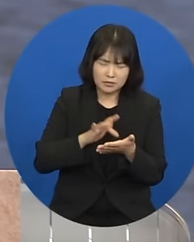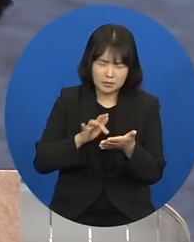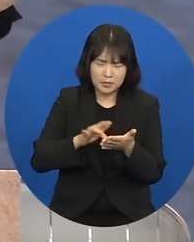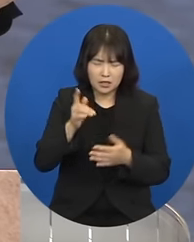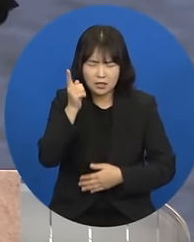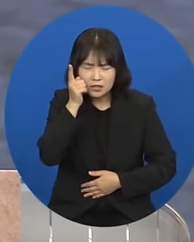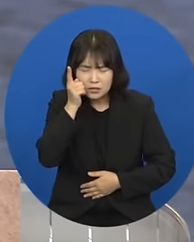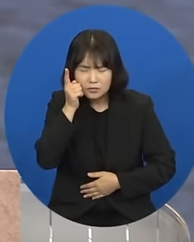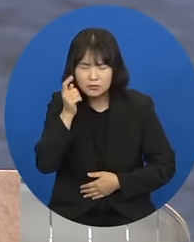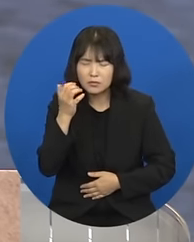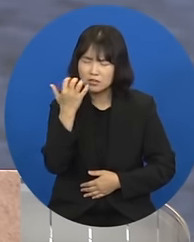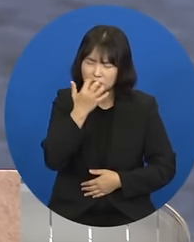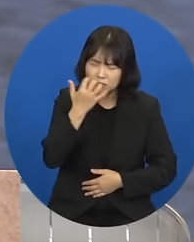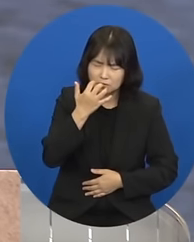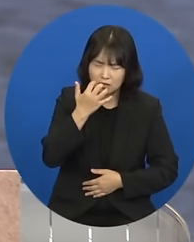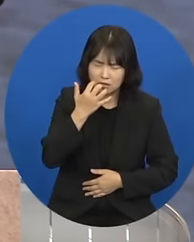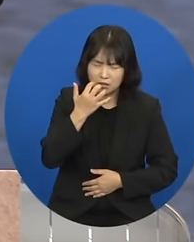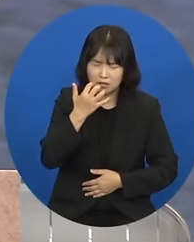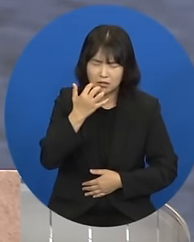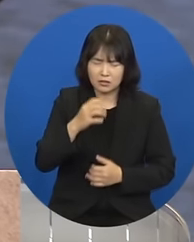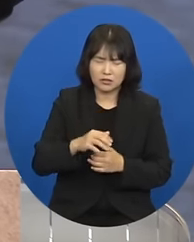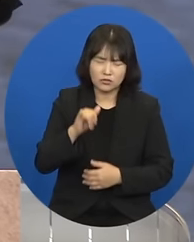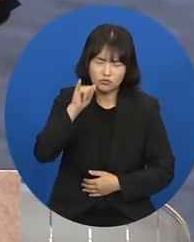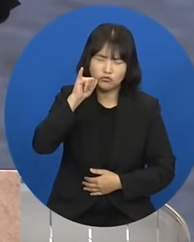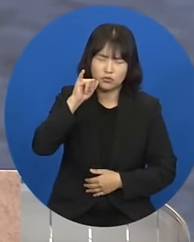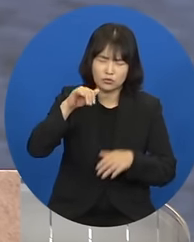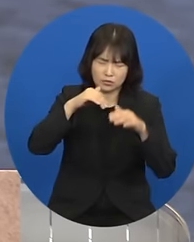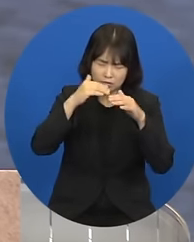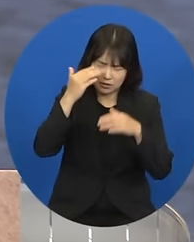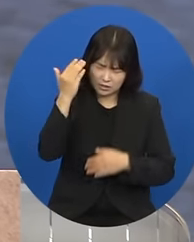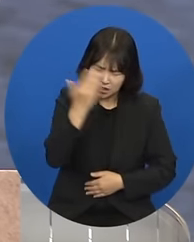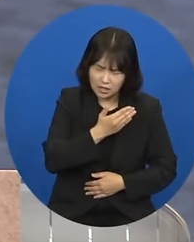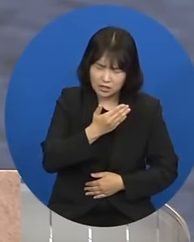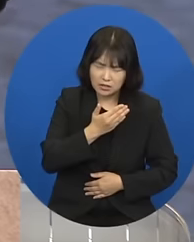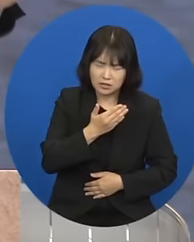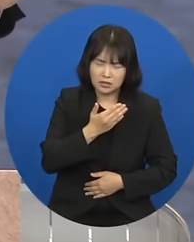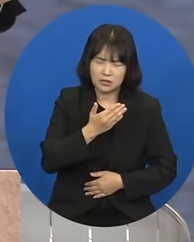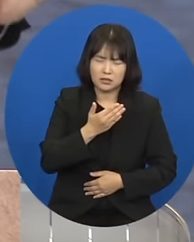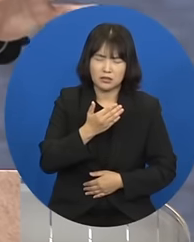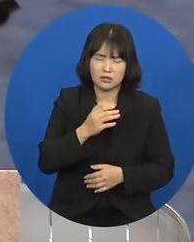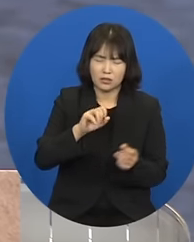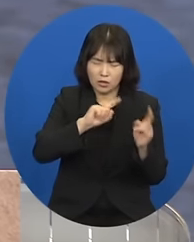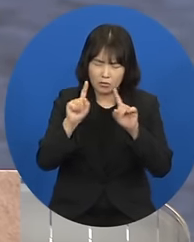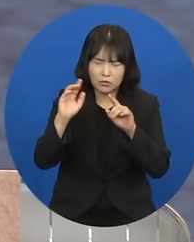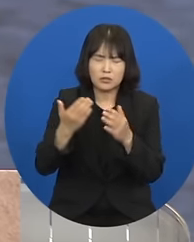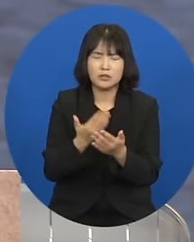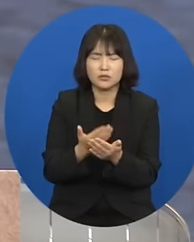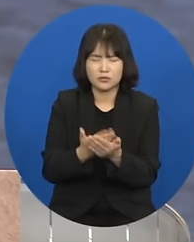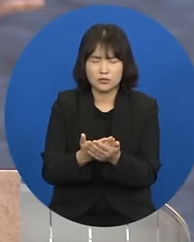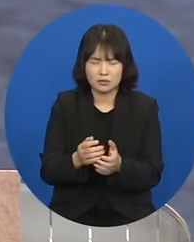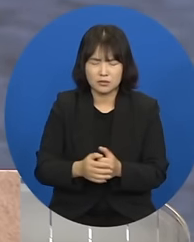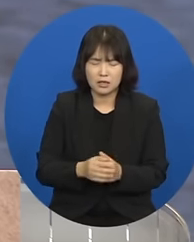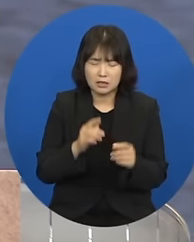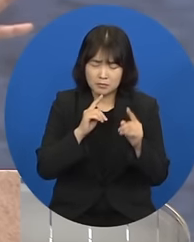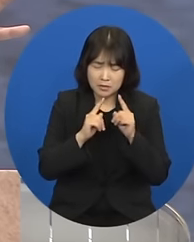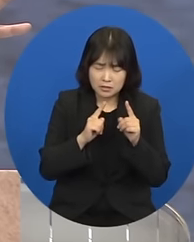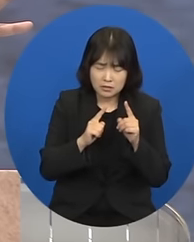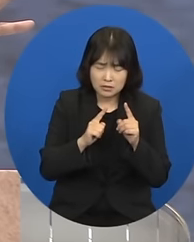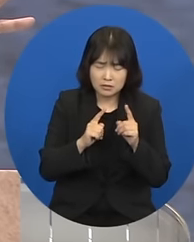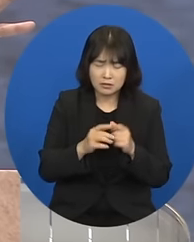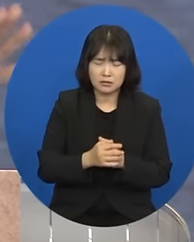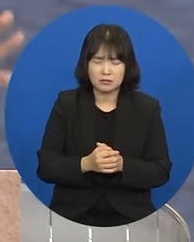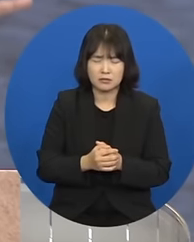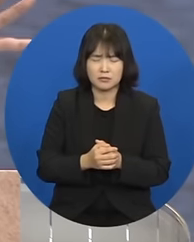아버지 음란과 더러운 것에서 중독해서 깨끗하게 치유되게 하여 주시옵소서. 아버지 이 말씀이